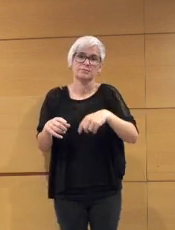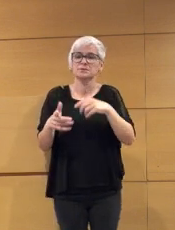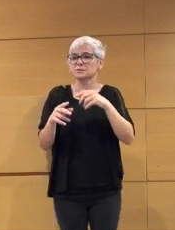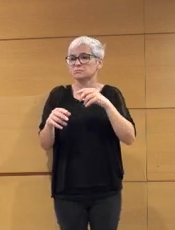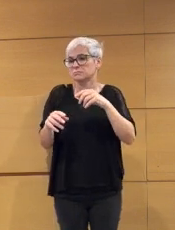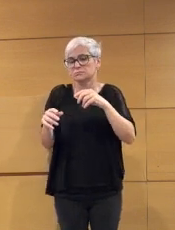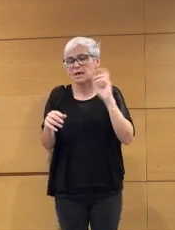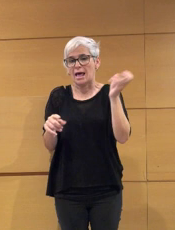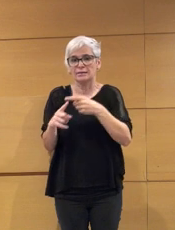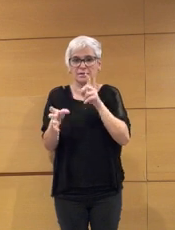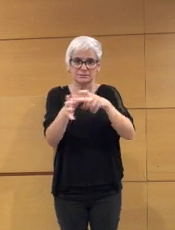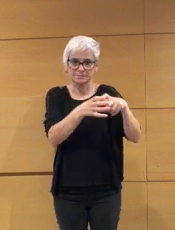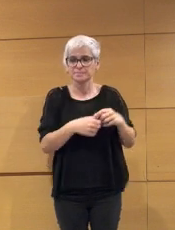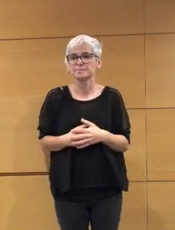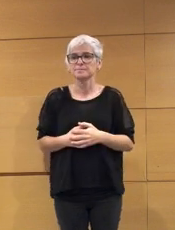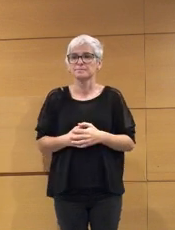anem, etcètera.